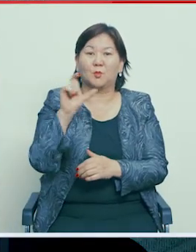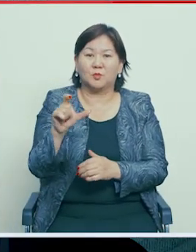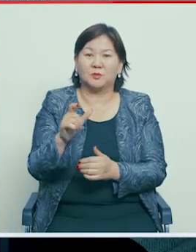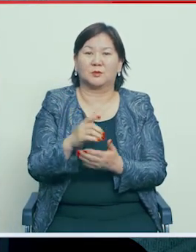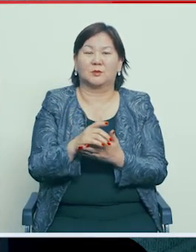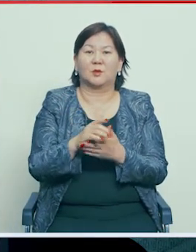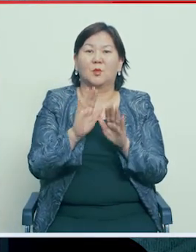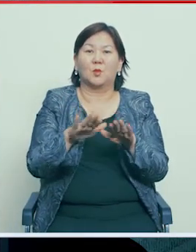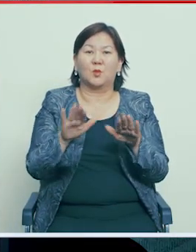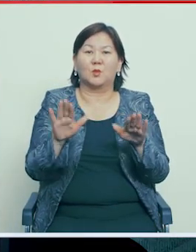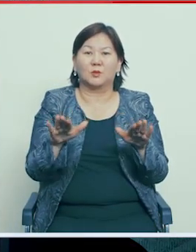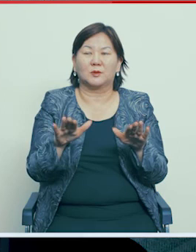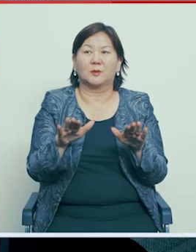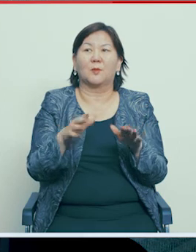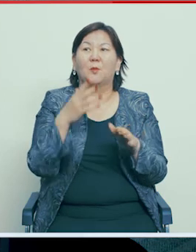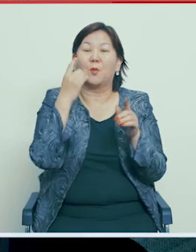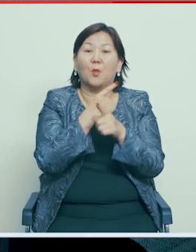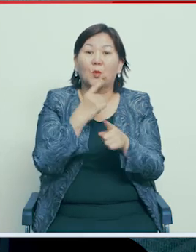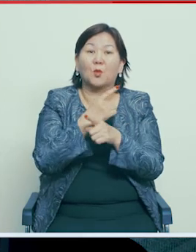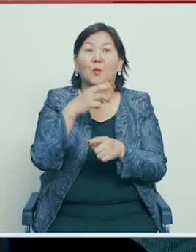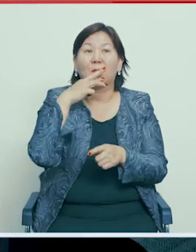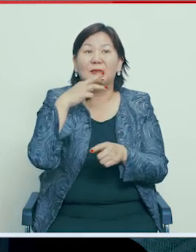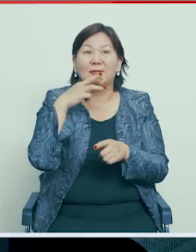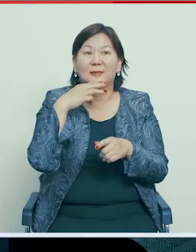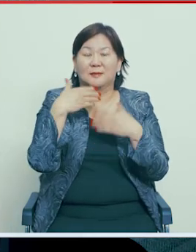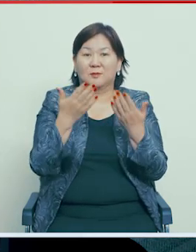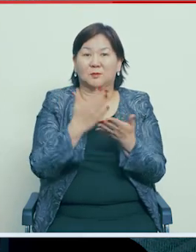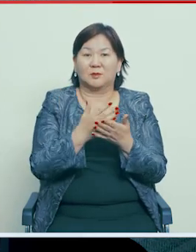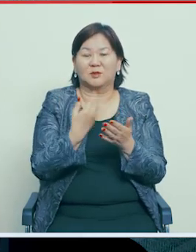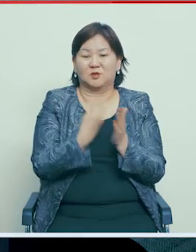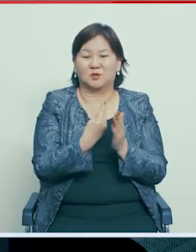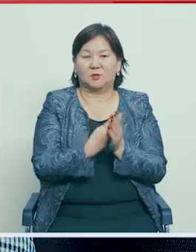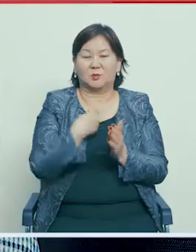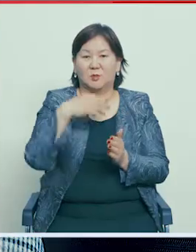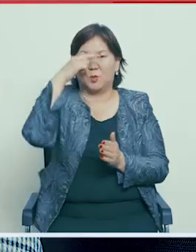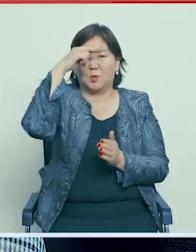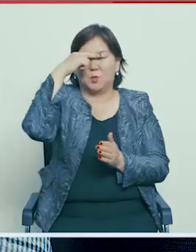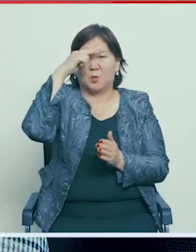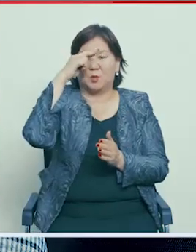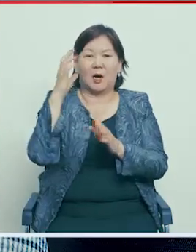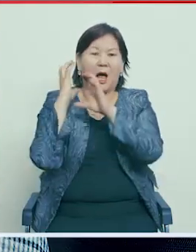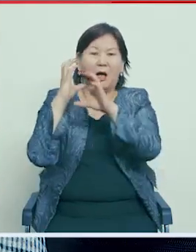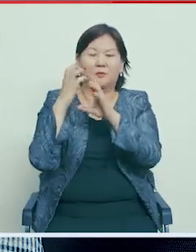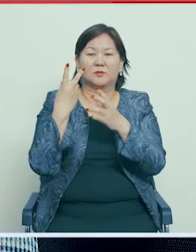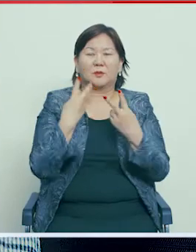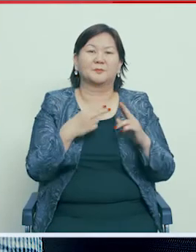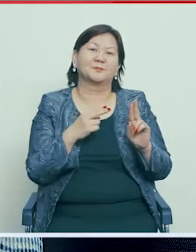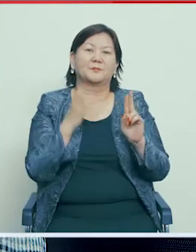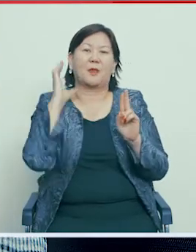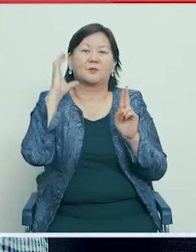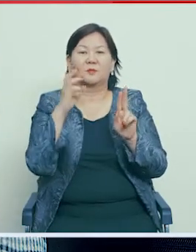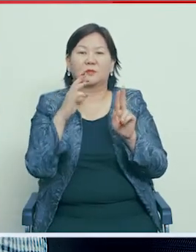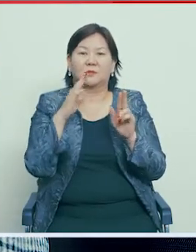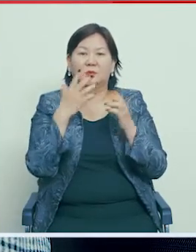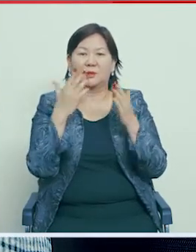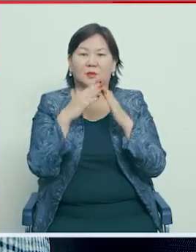тэр хүүхдэд одоо юм буруу мэдээллийг бол бий болгодог. Би одоо нэг жишээ хэлэхэд би хүүгээ ингээд дагуулад автобусын дотор явж исэн чинь нэг гэр бүлийн